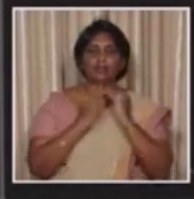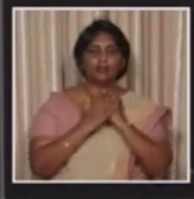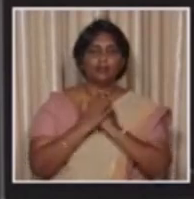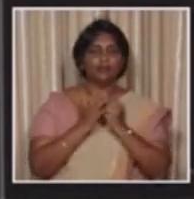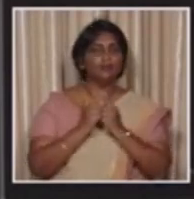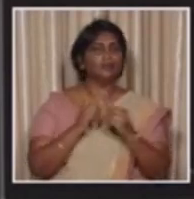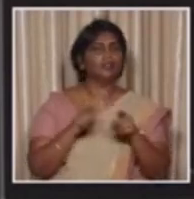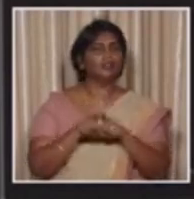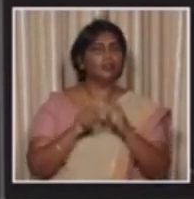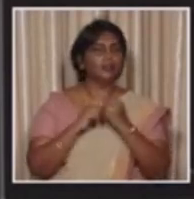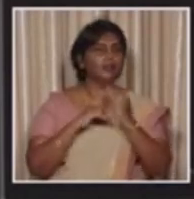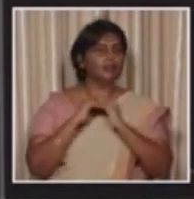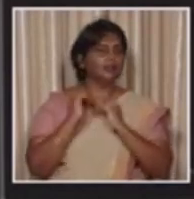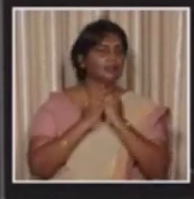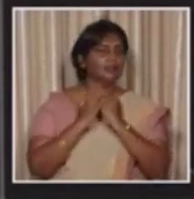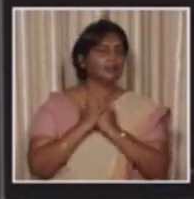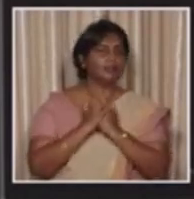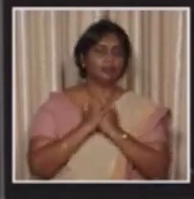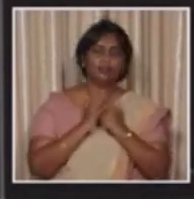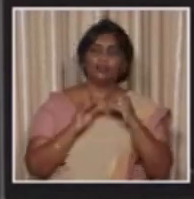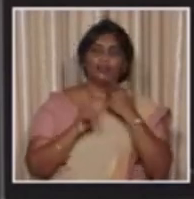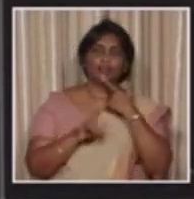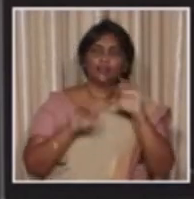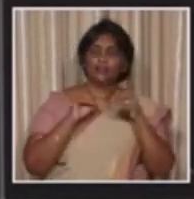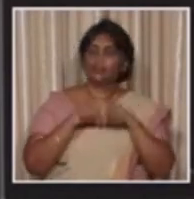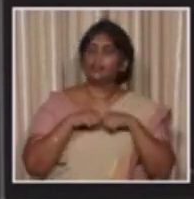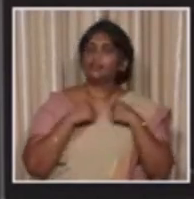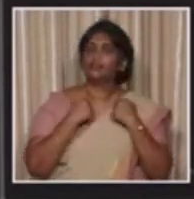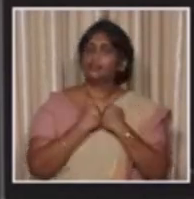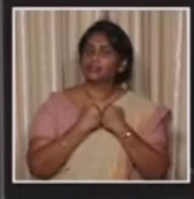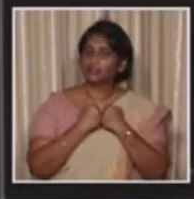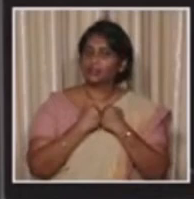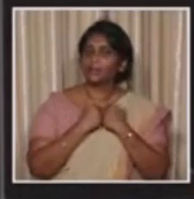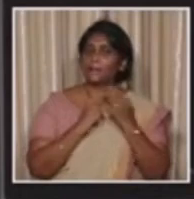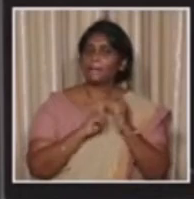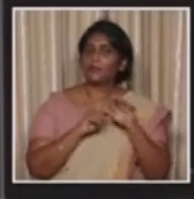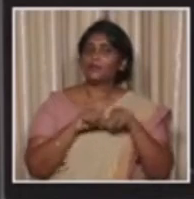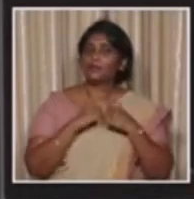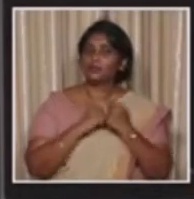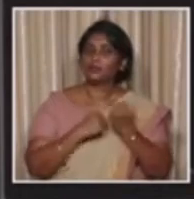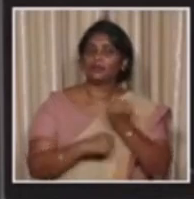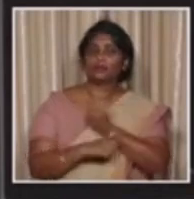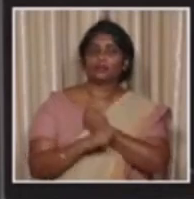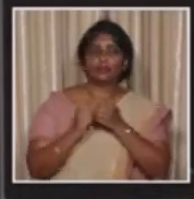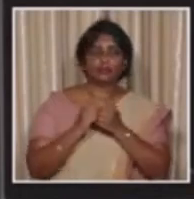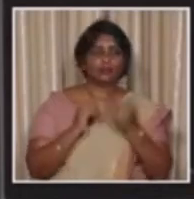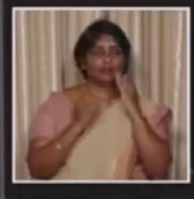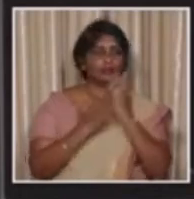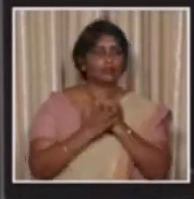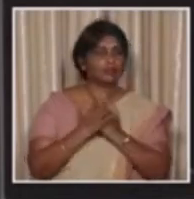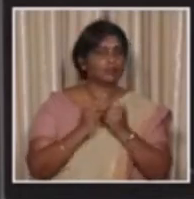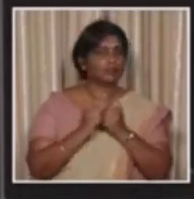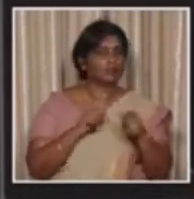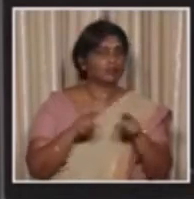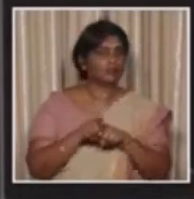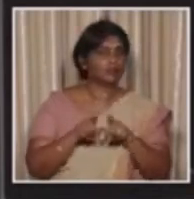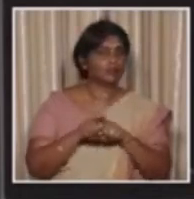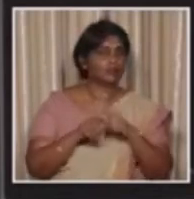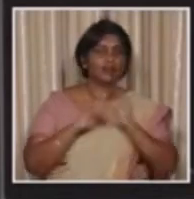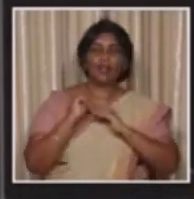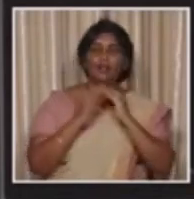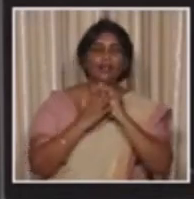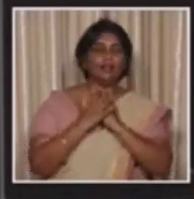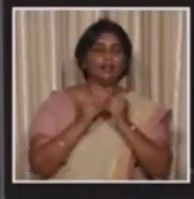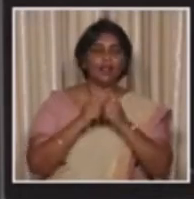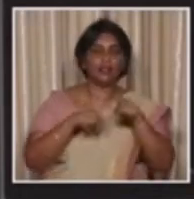துறை பெருந்தோட்ட கம்பெனிகள் அவர்கள் இந்த மக்களை பழிவாங்குவதற்காக அவர்களுக்கு தவறான ஒரு கருத்தை தெரிவித்து அதற்கு குயிக் நோட்டீஸ்